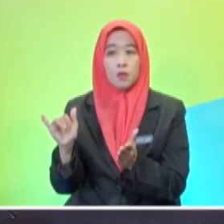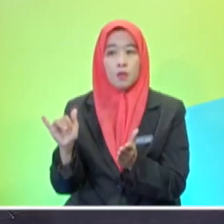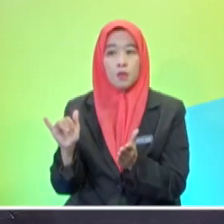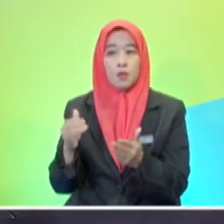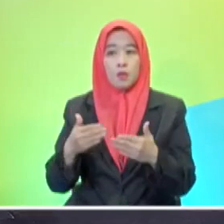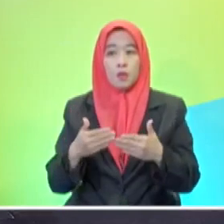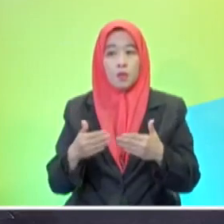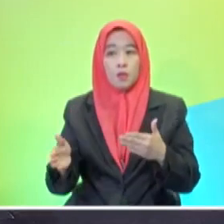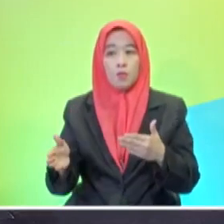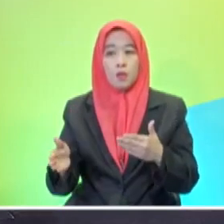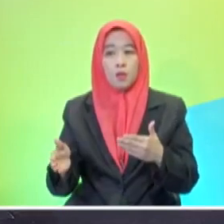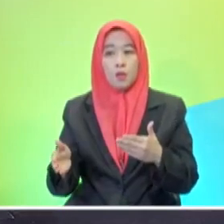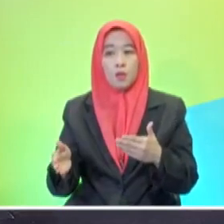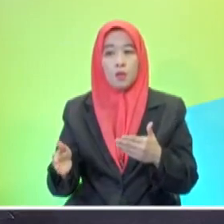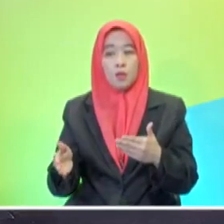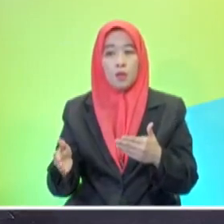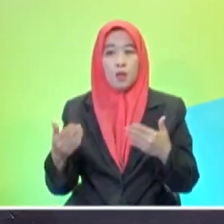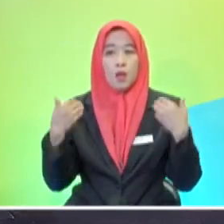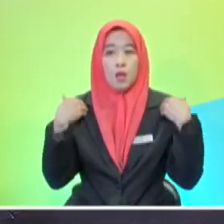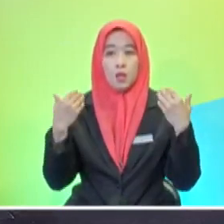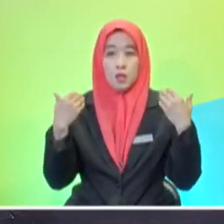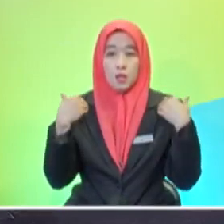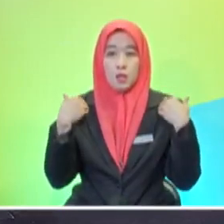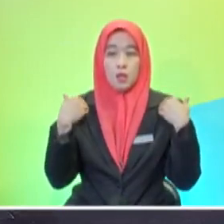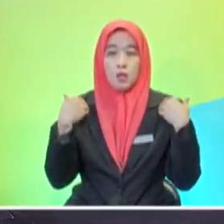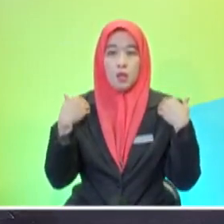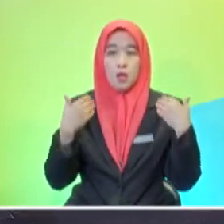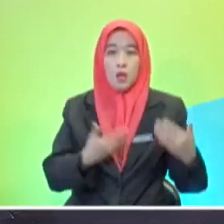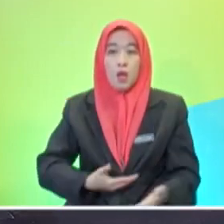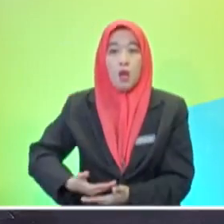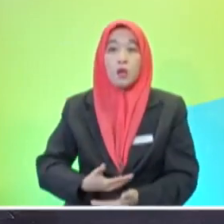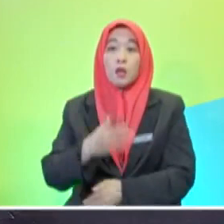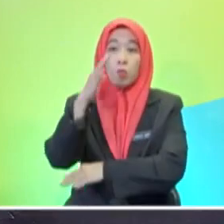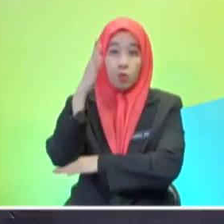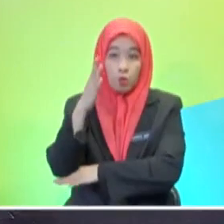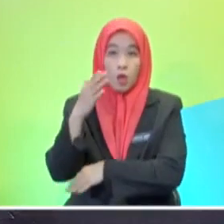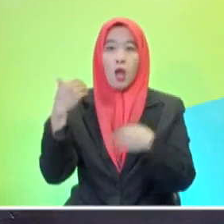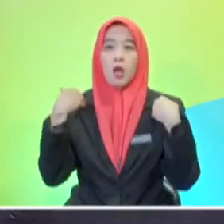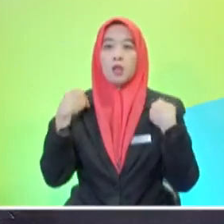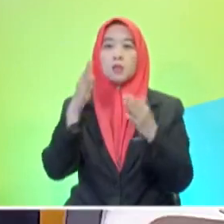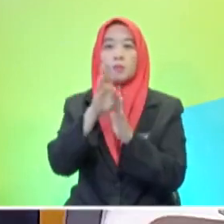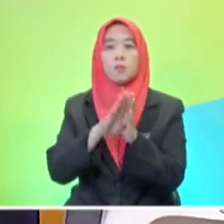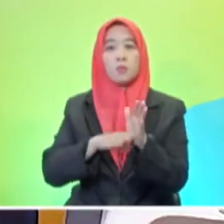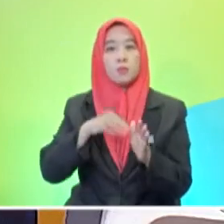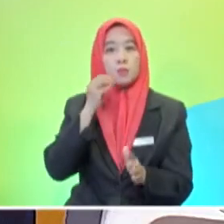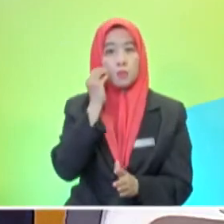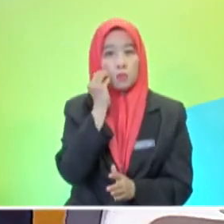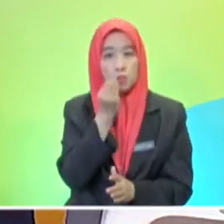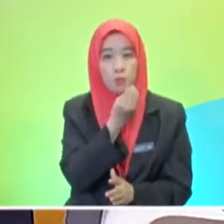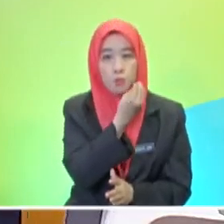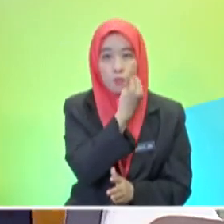selepas ada anak pokok, dia akan berbunga cikgu. Okey, okay. Betul.